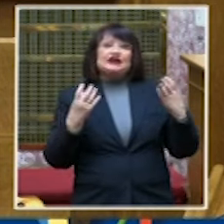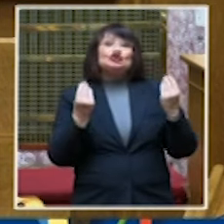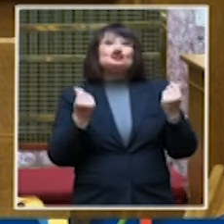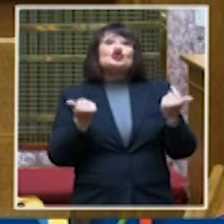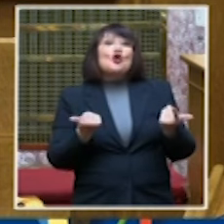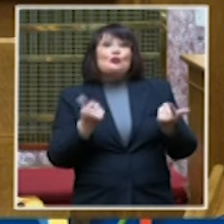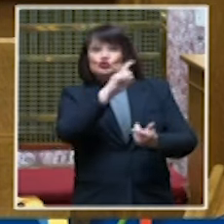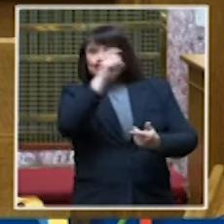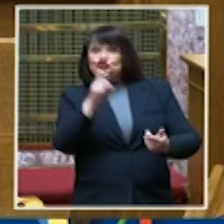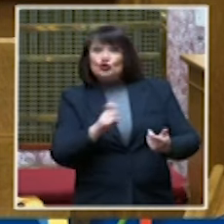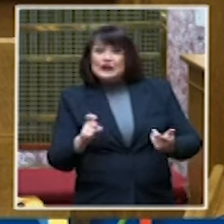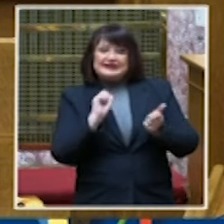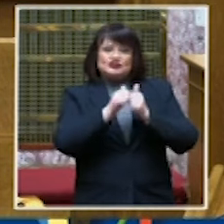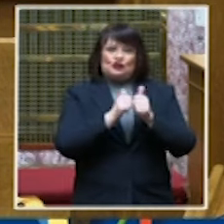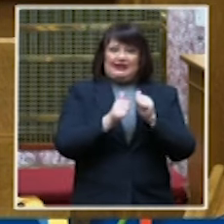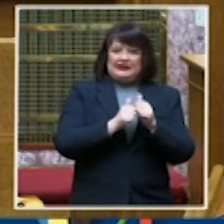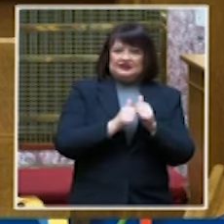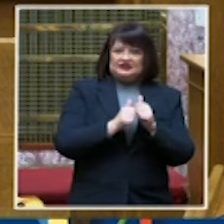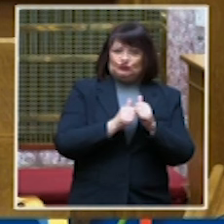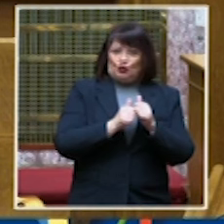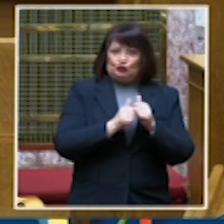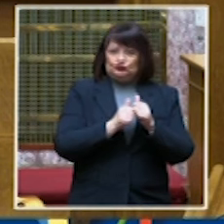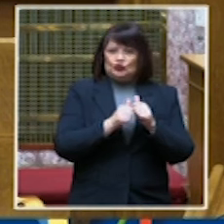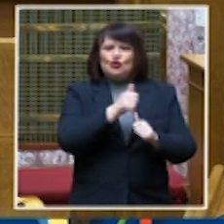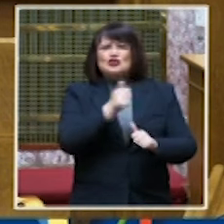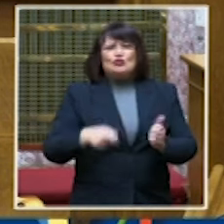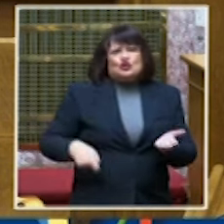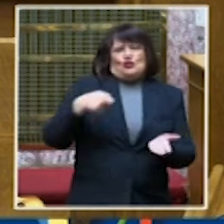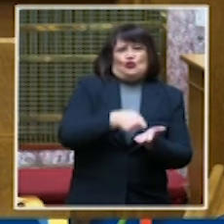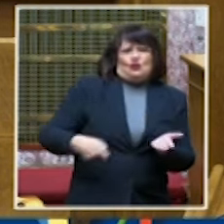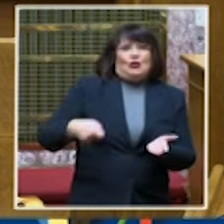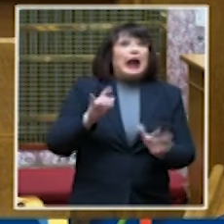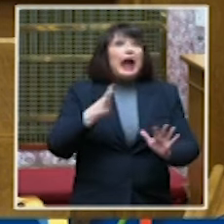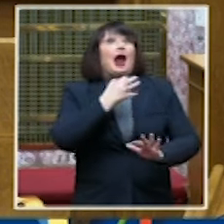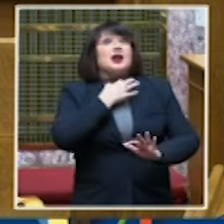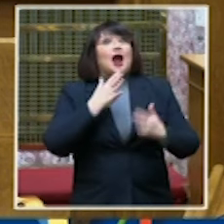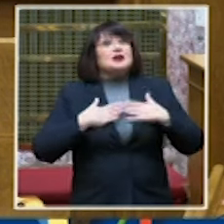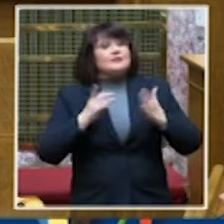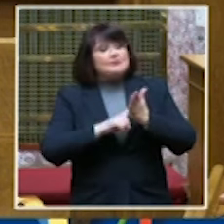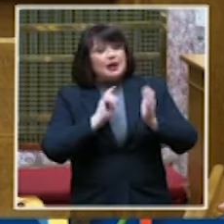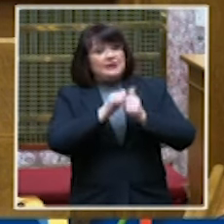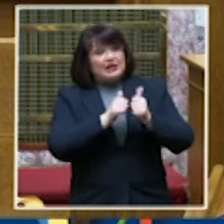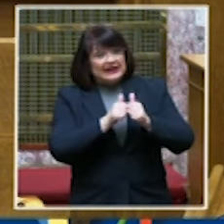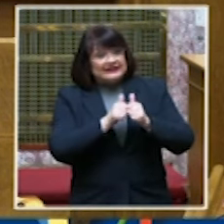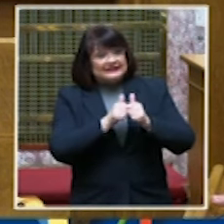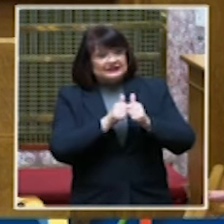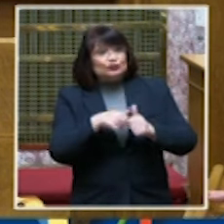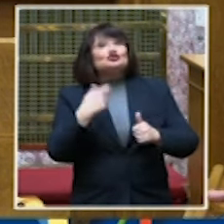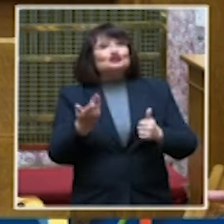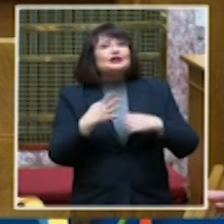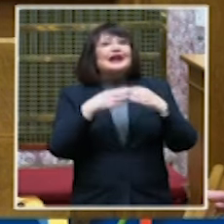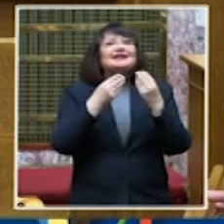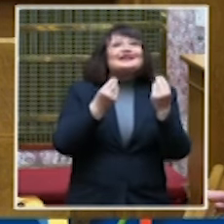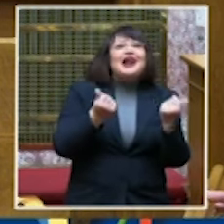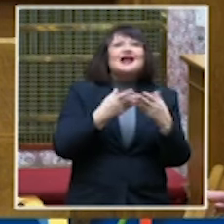την άσκηση, χωρίς να αποτελεί κριτήριο η τσέπη αλλά η ανάγκη, τότε μόνο δεν θα χάνονται ταλέντα και